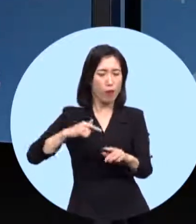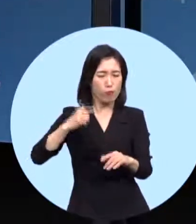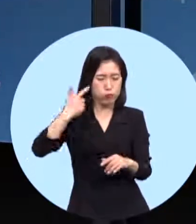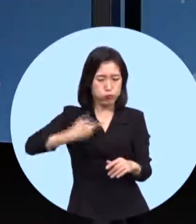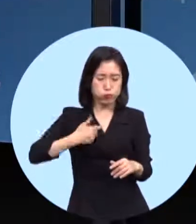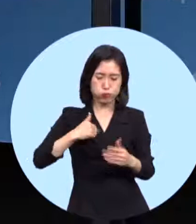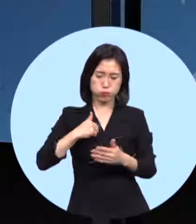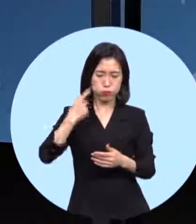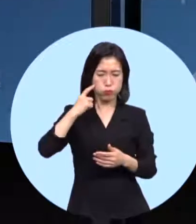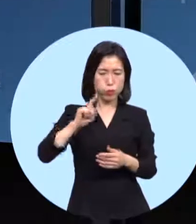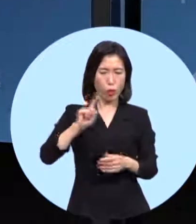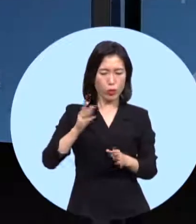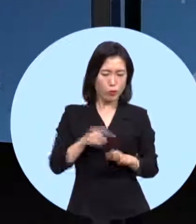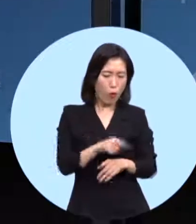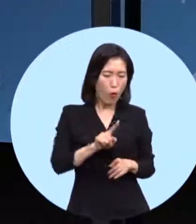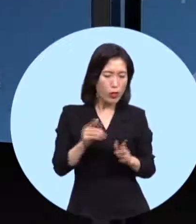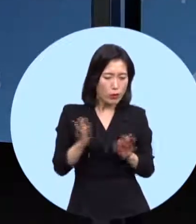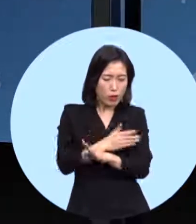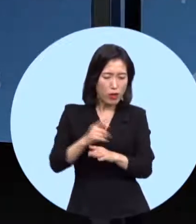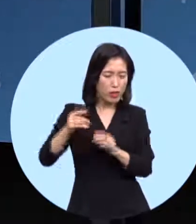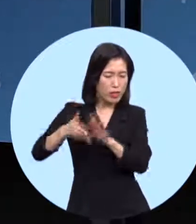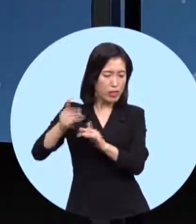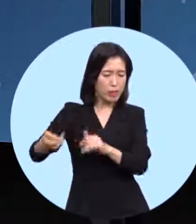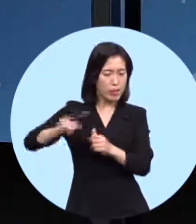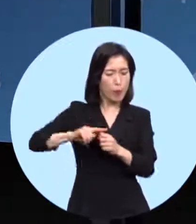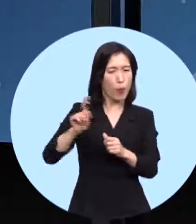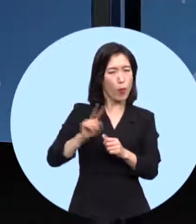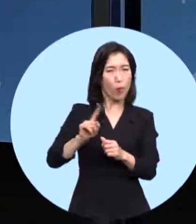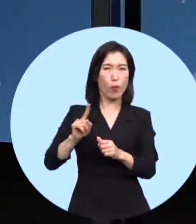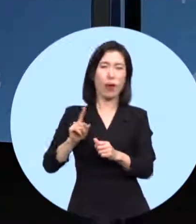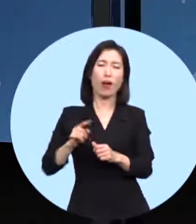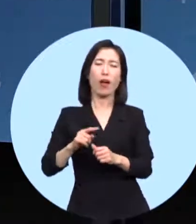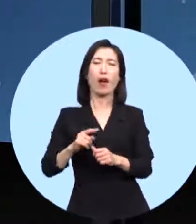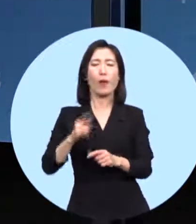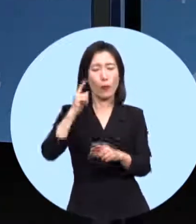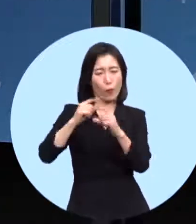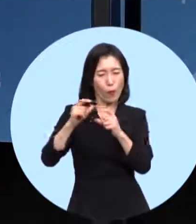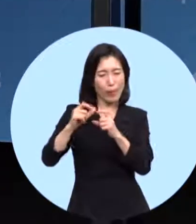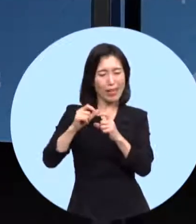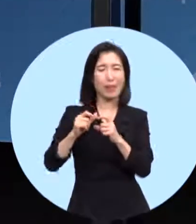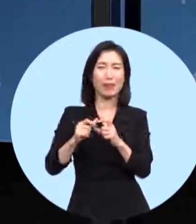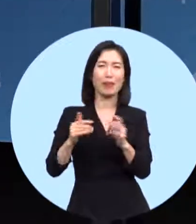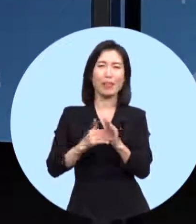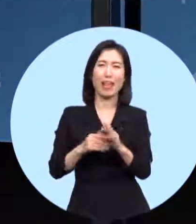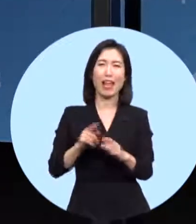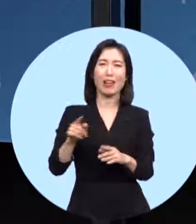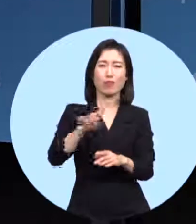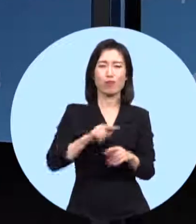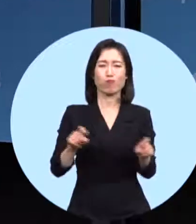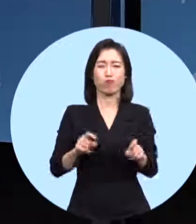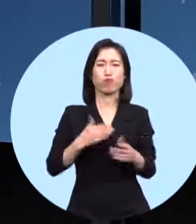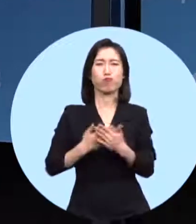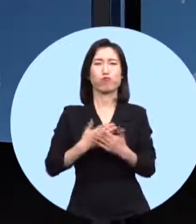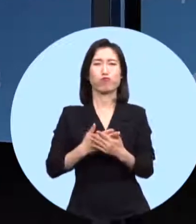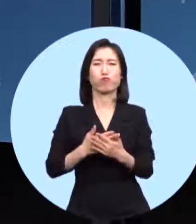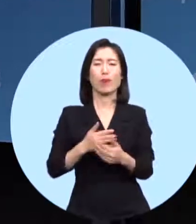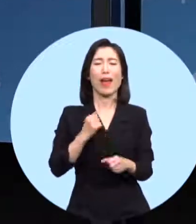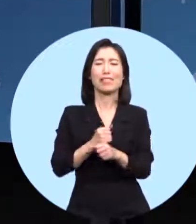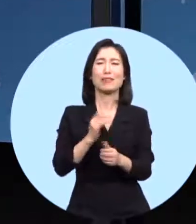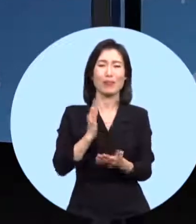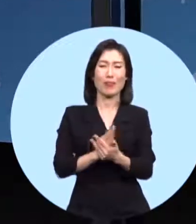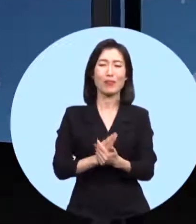통해서 재설정하고 조정하는 데 두려워하지 말아야 할 것입니다. 코로나 시국에 모두